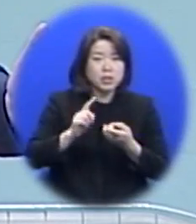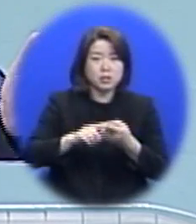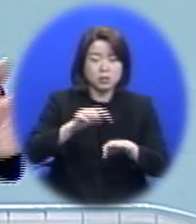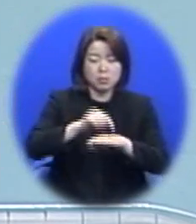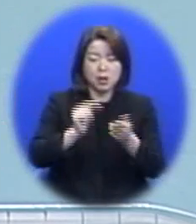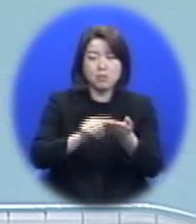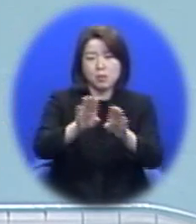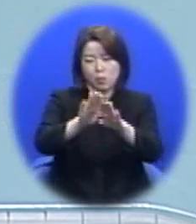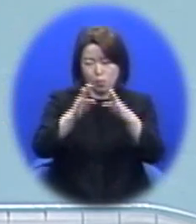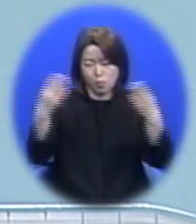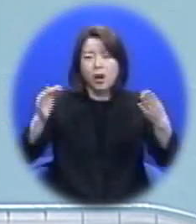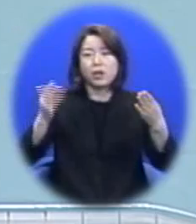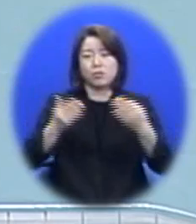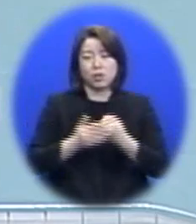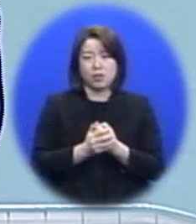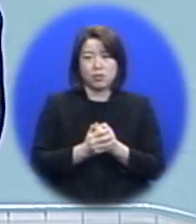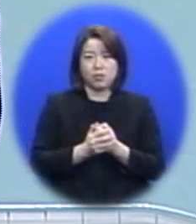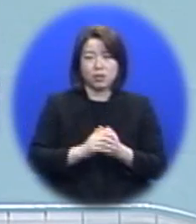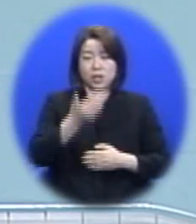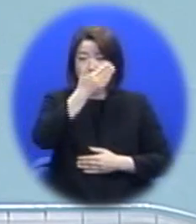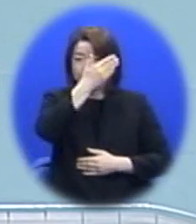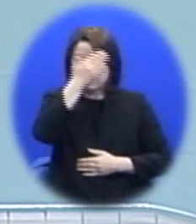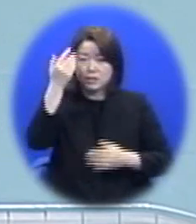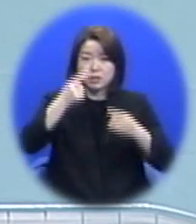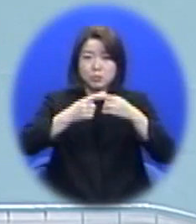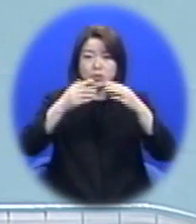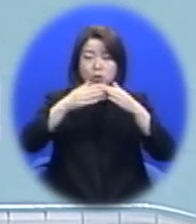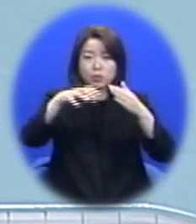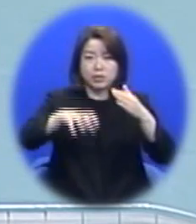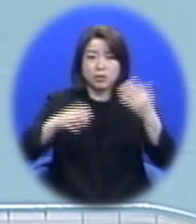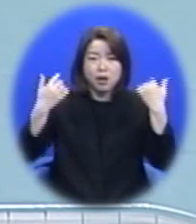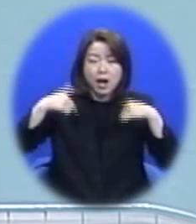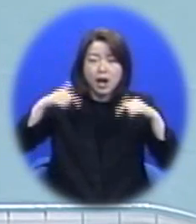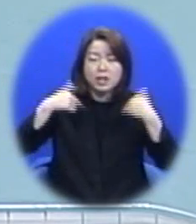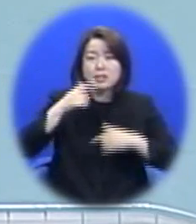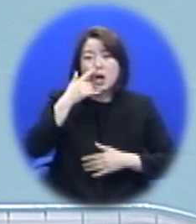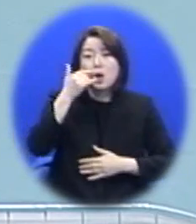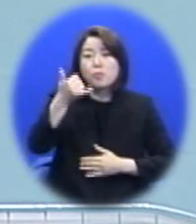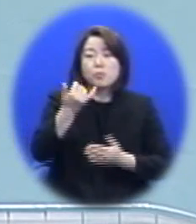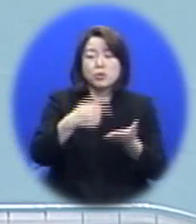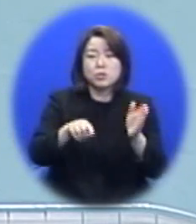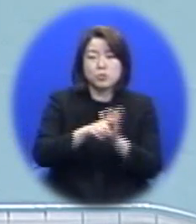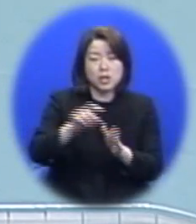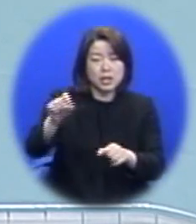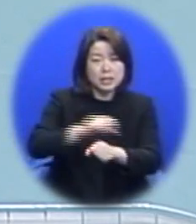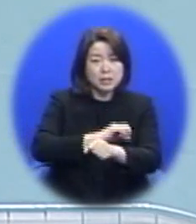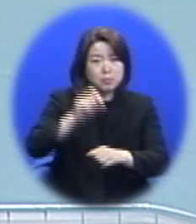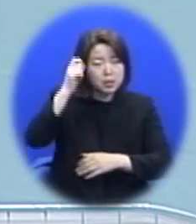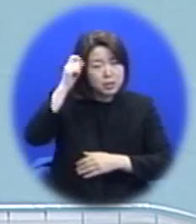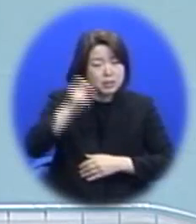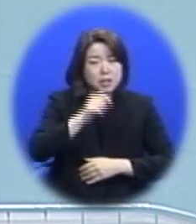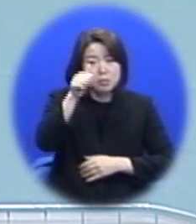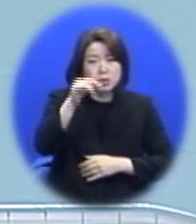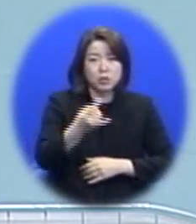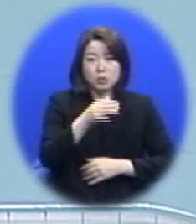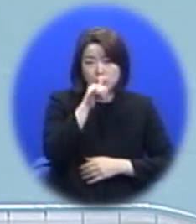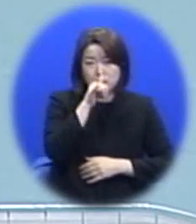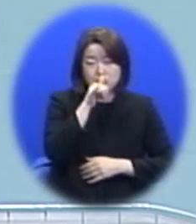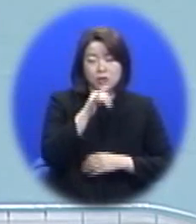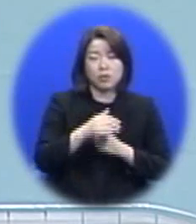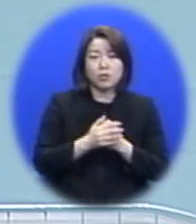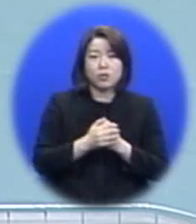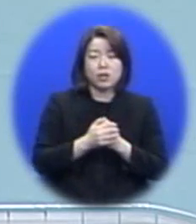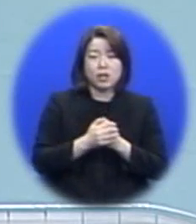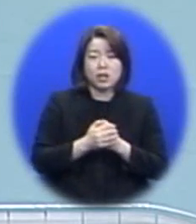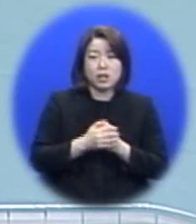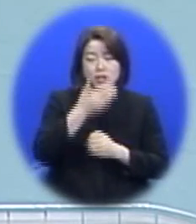것입니다. 젊은이 교회에서 늘 부모님을 위한 특별 새벽 기도회를 5월이면 하는데 젊은이